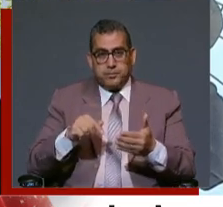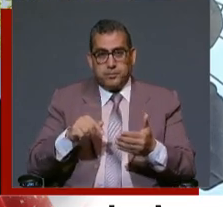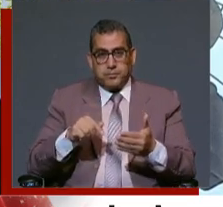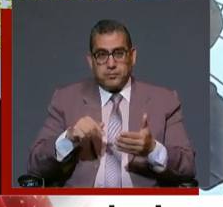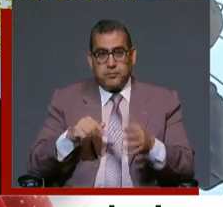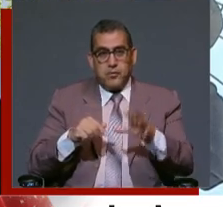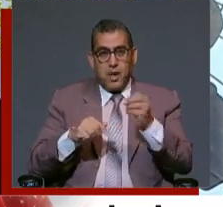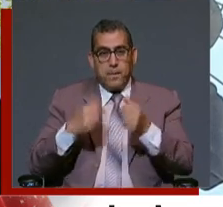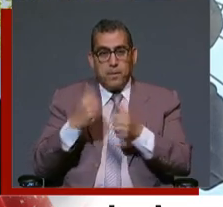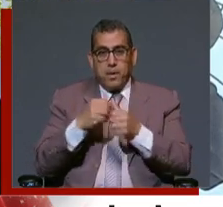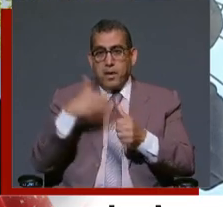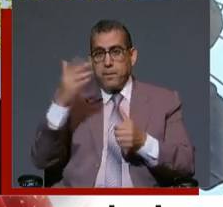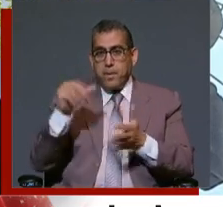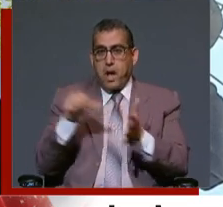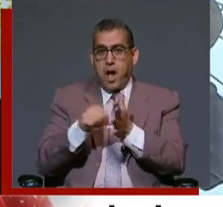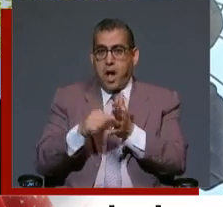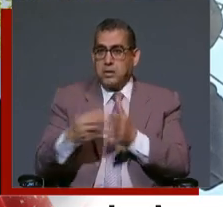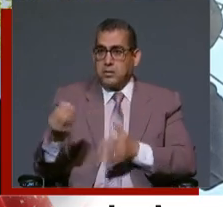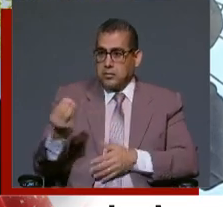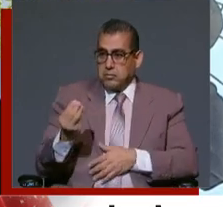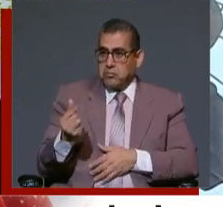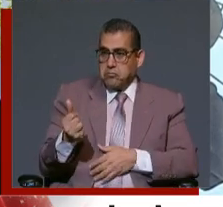تأتي من القطاع الخاص.